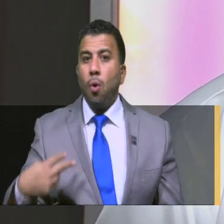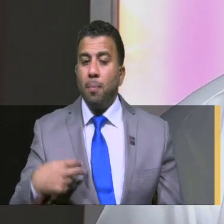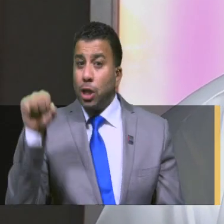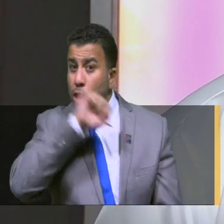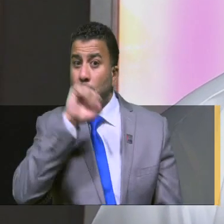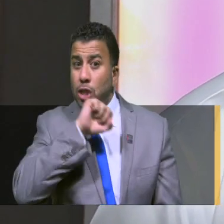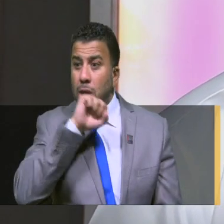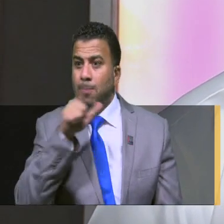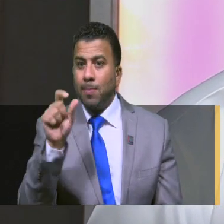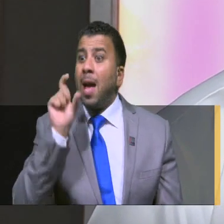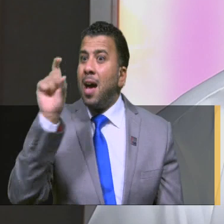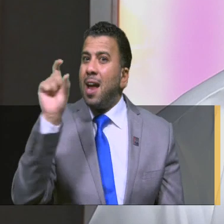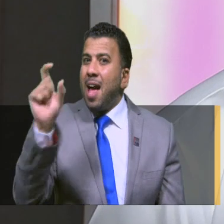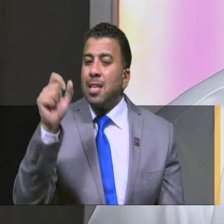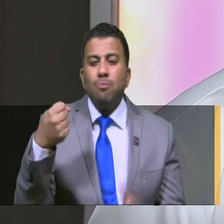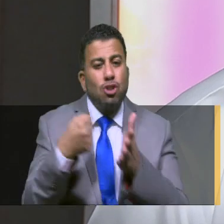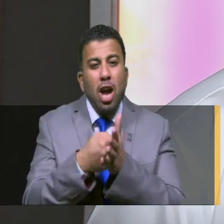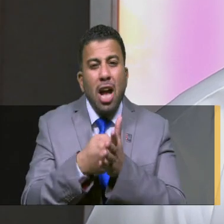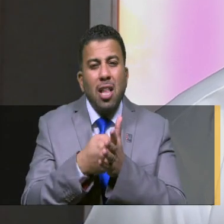أنه يحصل على راتب بدايته